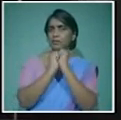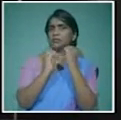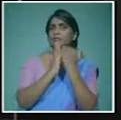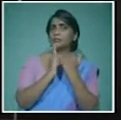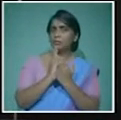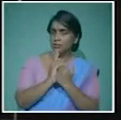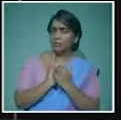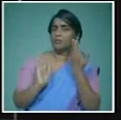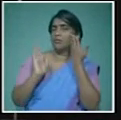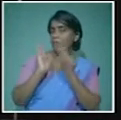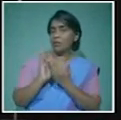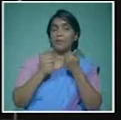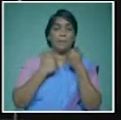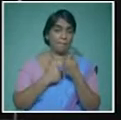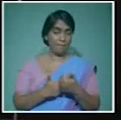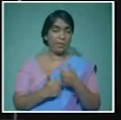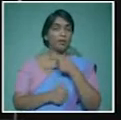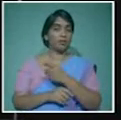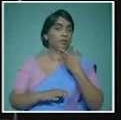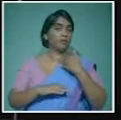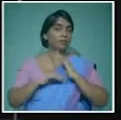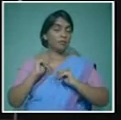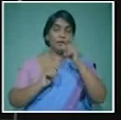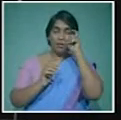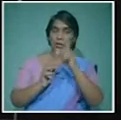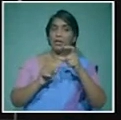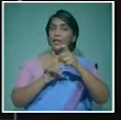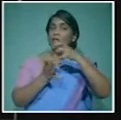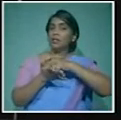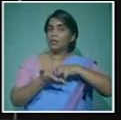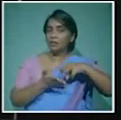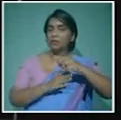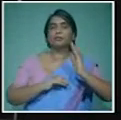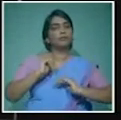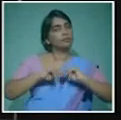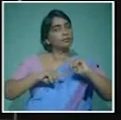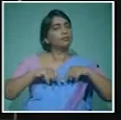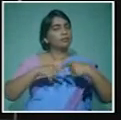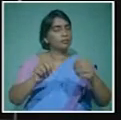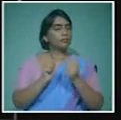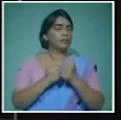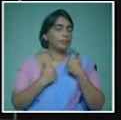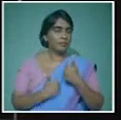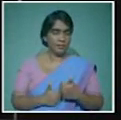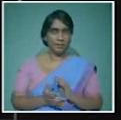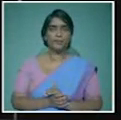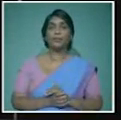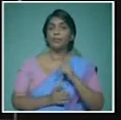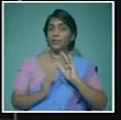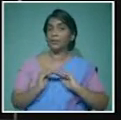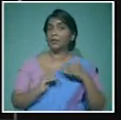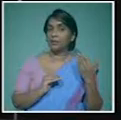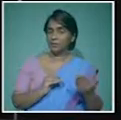ඒ අධීක්ෂණය කිරීම වැදගත්. ඒ අධීක්ෂණය කිරීම සඳහා දිස්ත්‍රික්ක මට්ටමේ යාන්ත්‍රණයක් සකස් කළ යුතු වෙනවා. ඊට